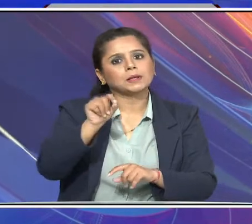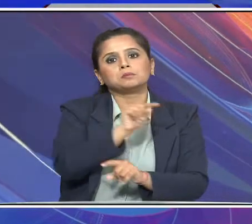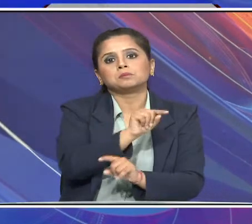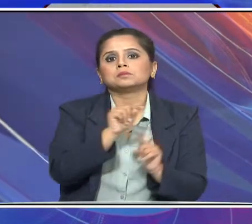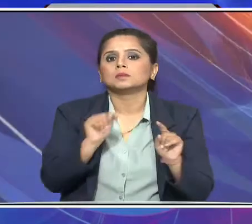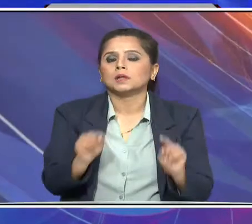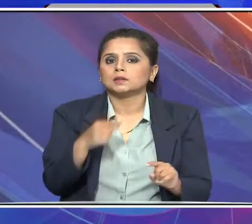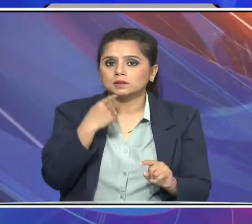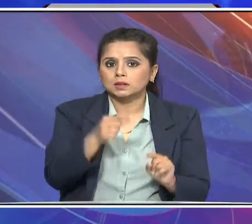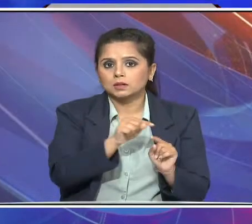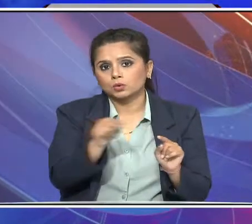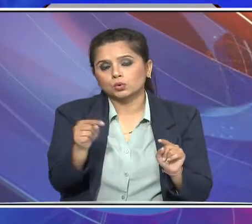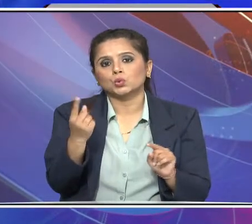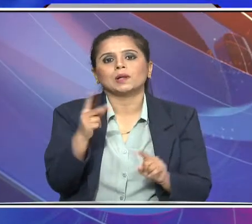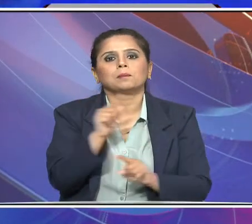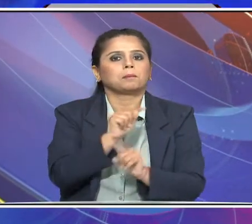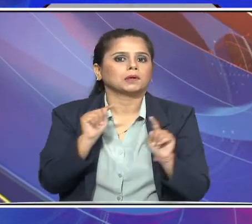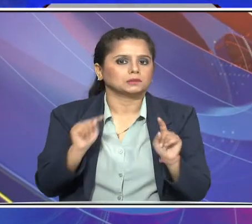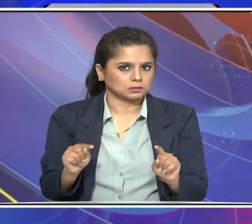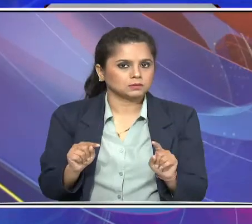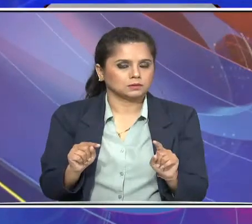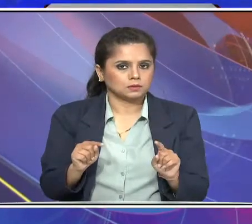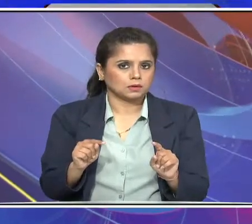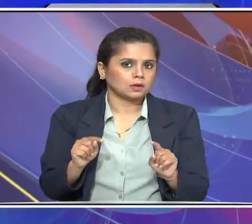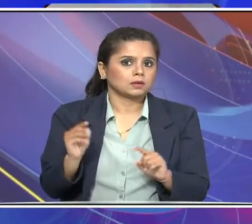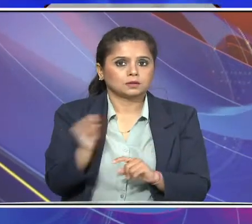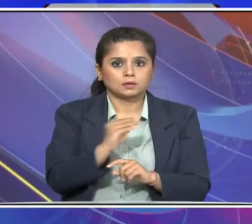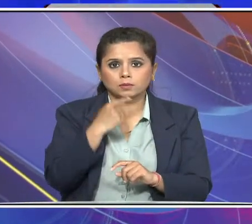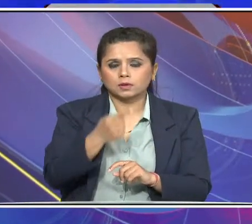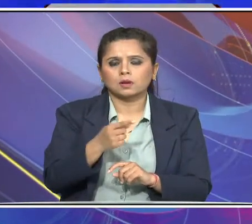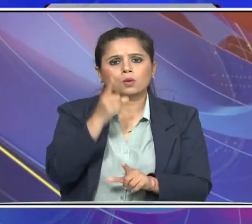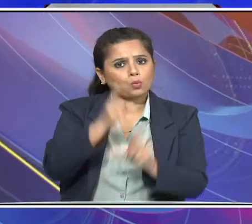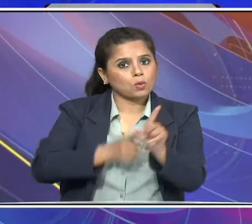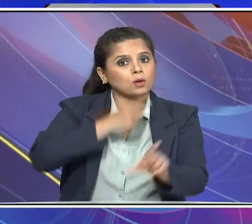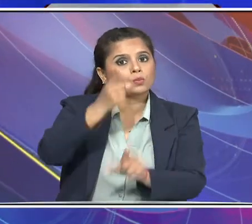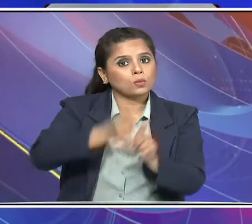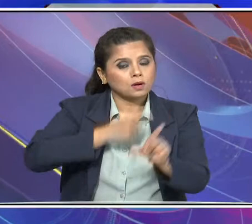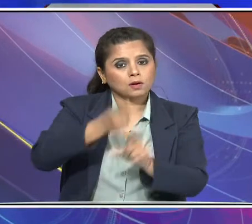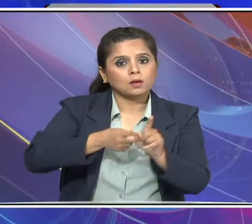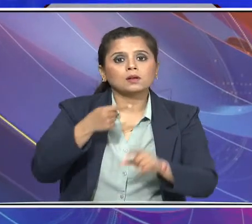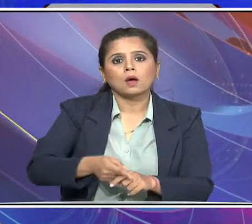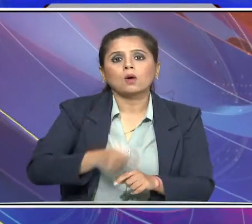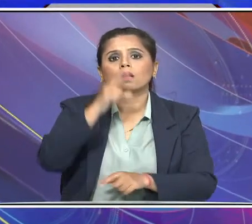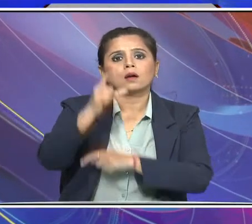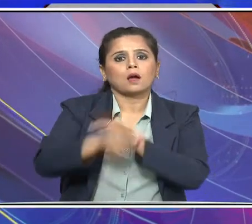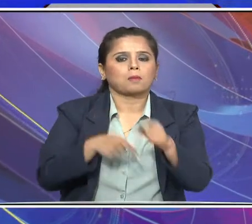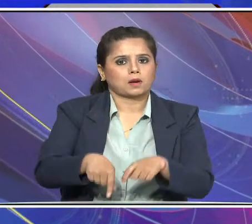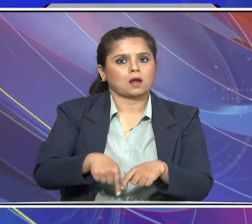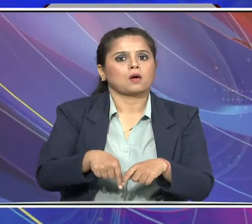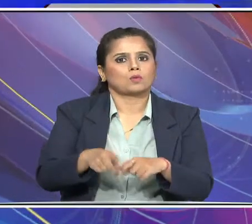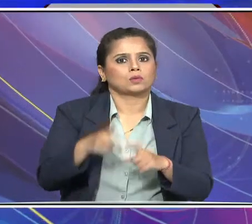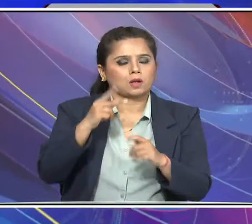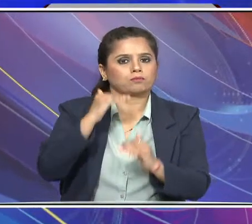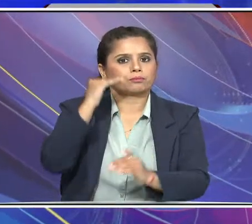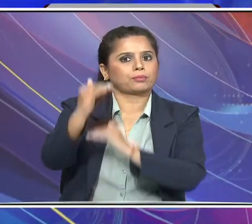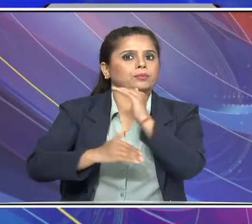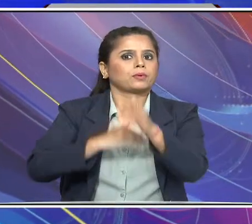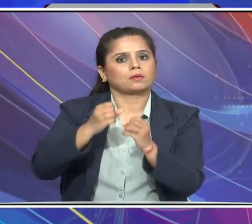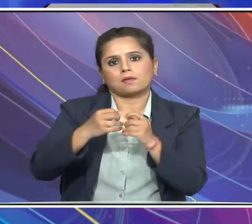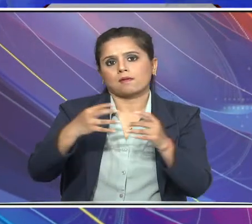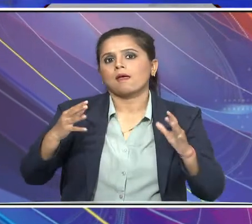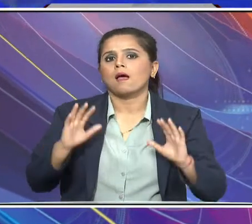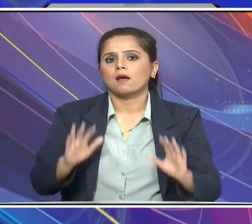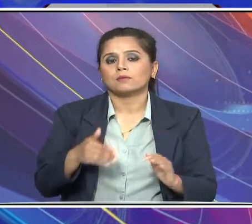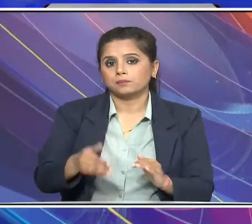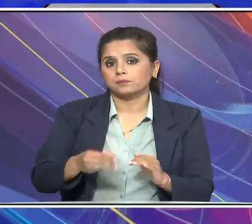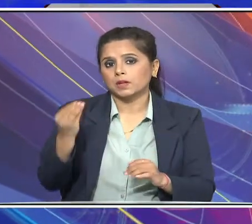से 12% तक प्रतिवर्ष इंडस्ट्रीज का ग्रोथ होता है और